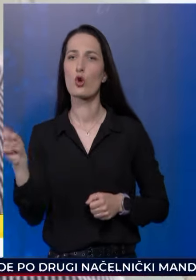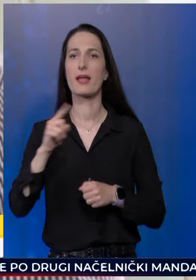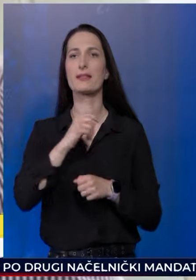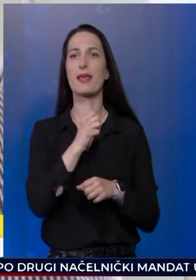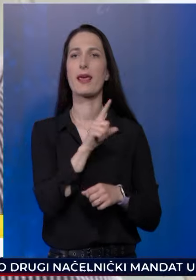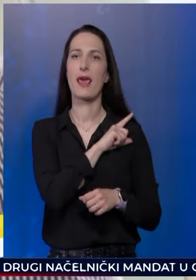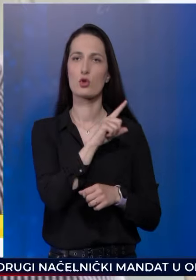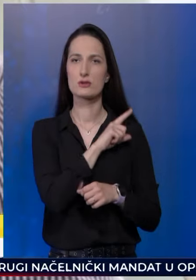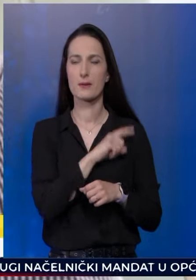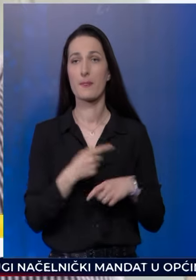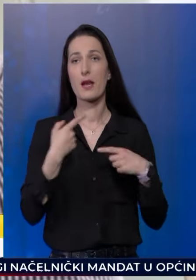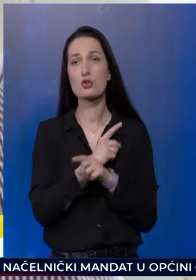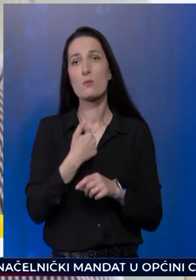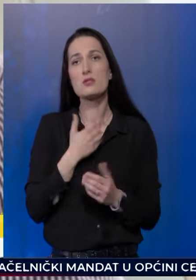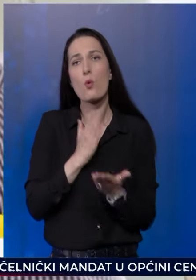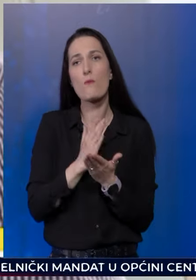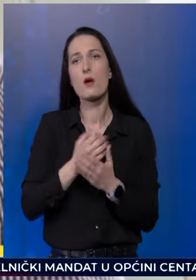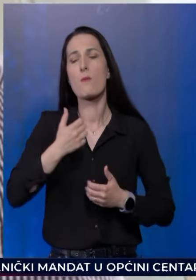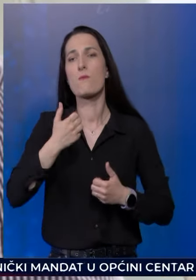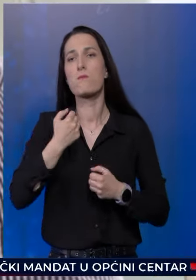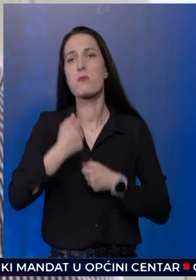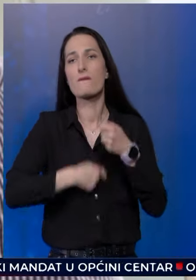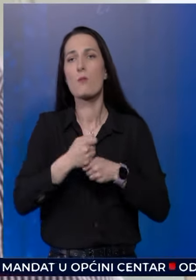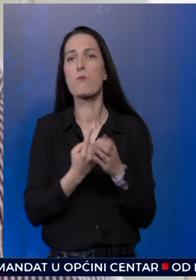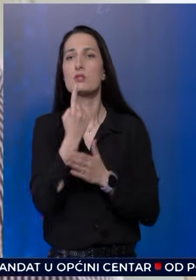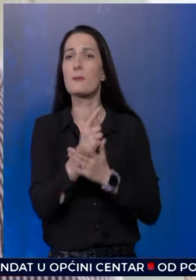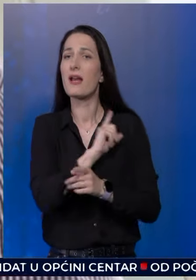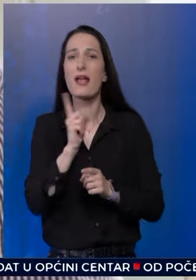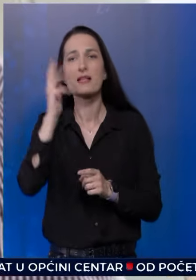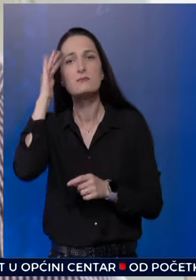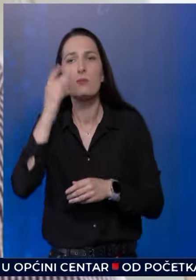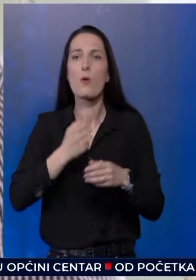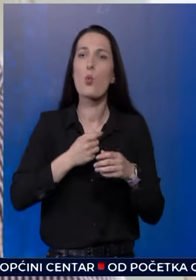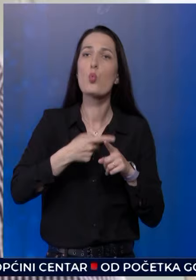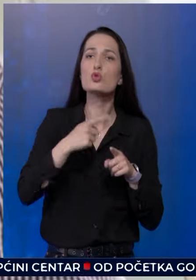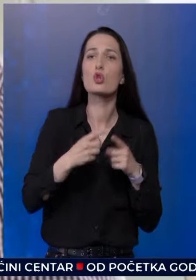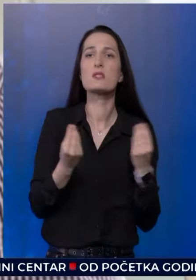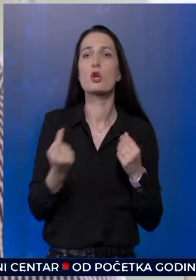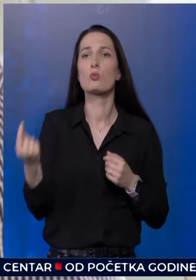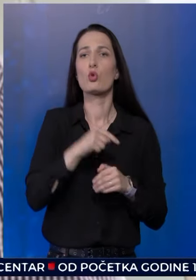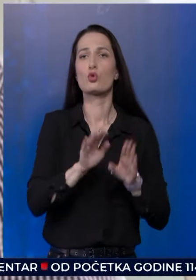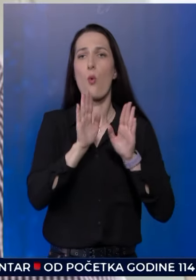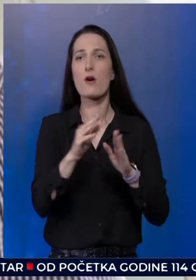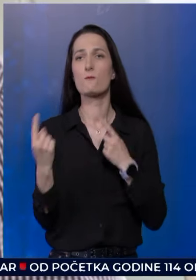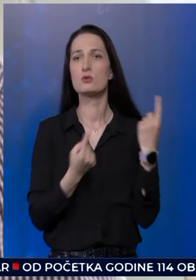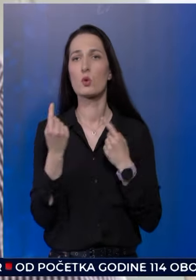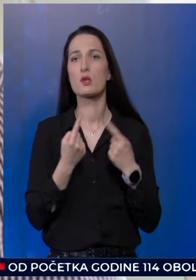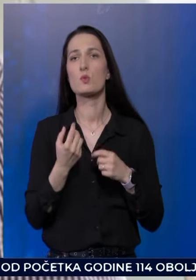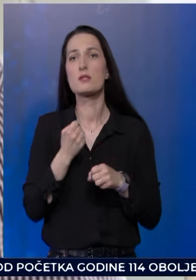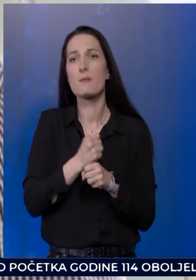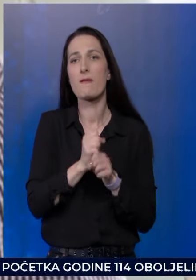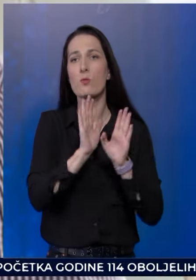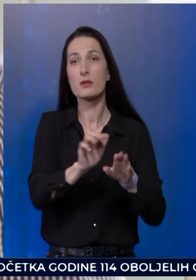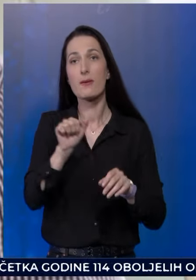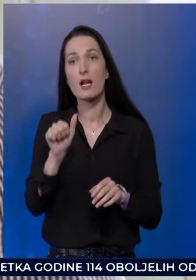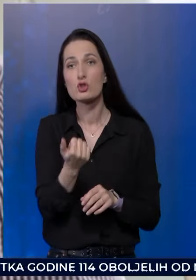se ne bavimo uzrocima. Zašto smo došli u ovakvu situaciju da se bavimo time